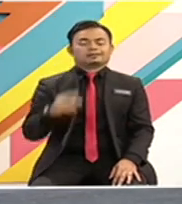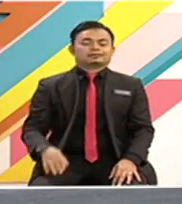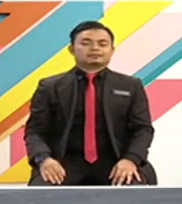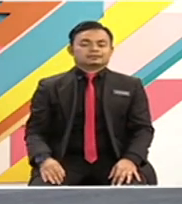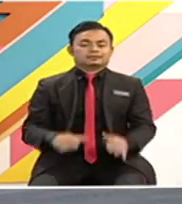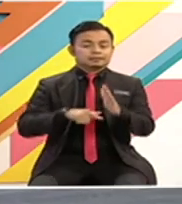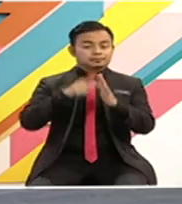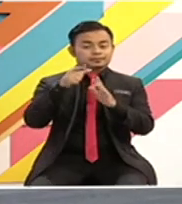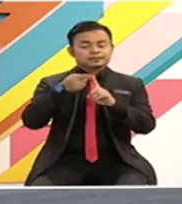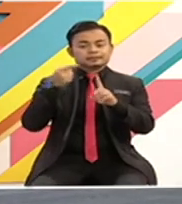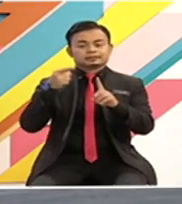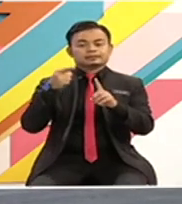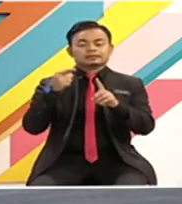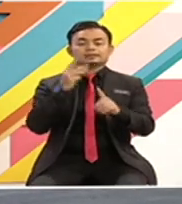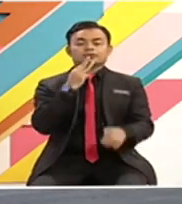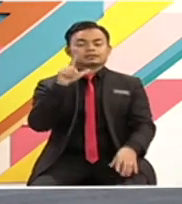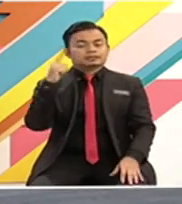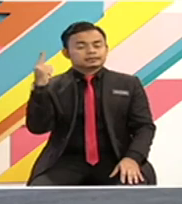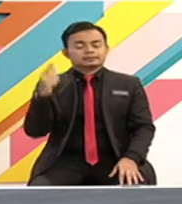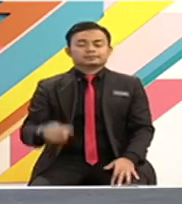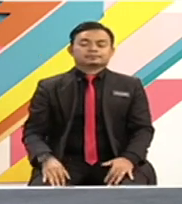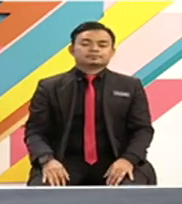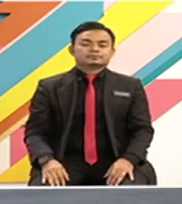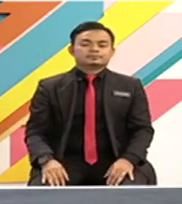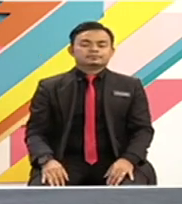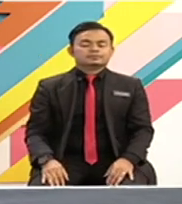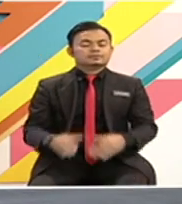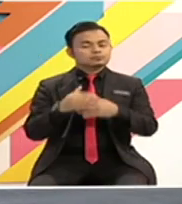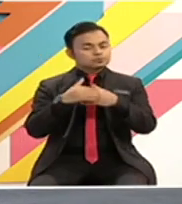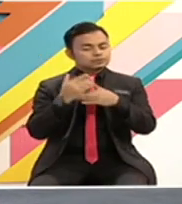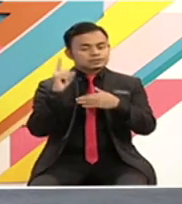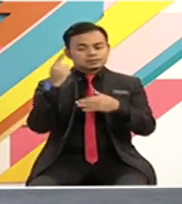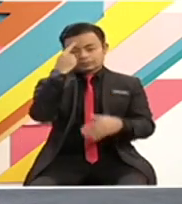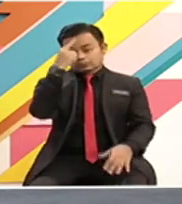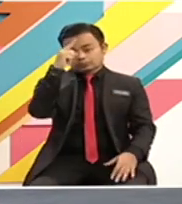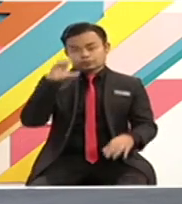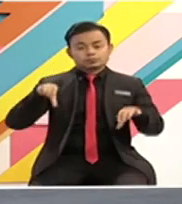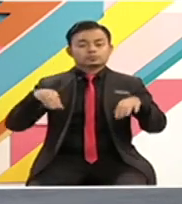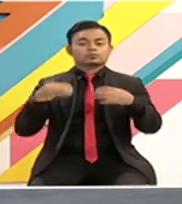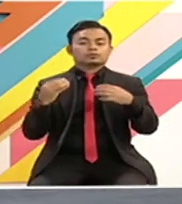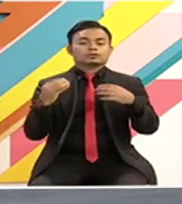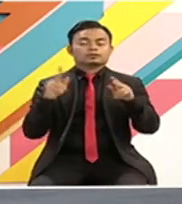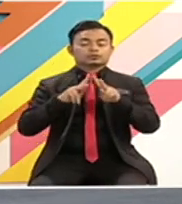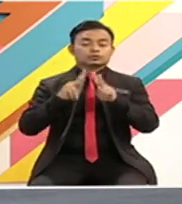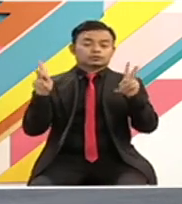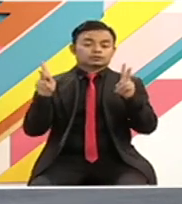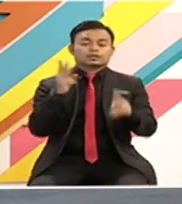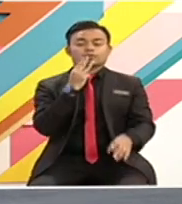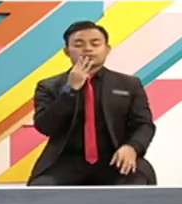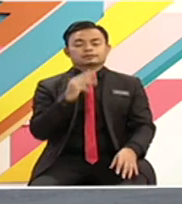famoya begitu senang nak buat kontrol warnet dan gunakan elemen warna panas dan juga